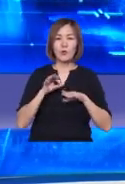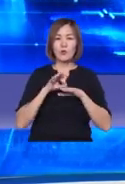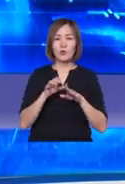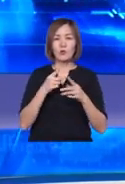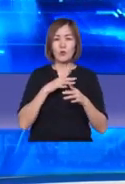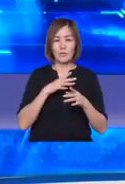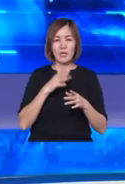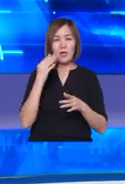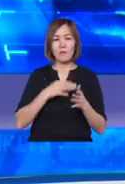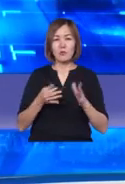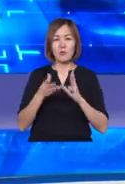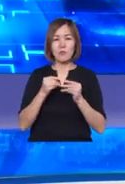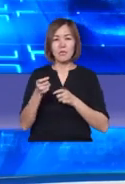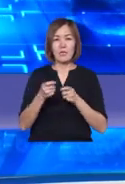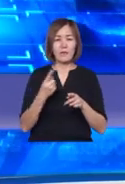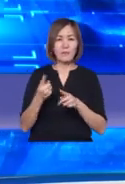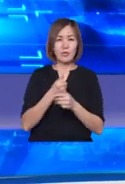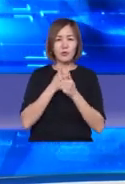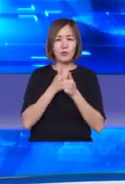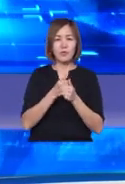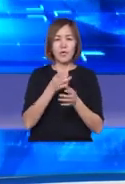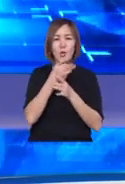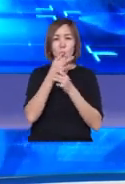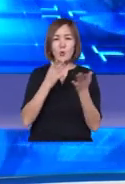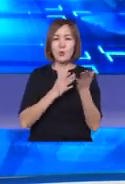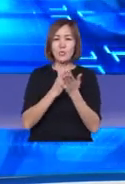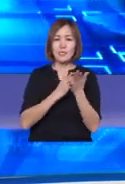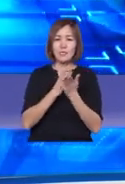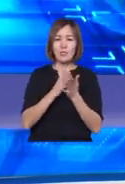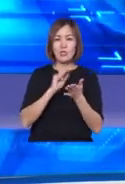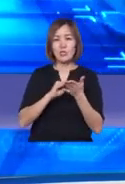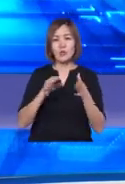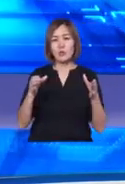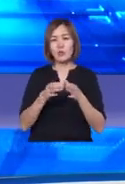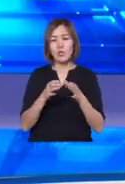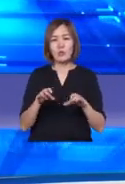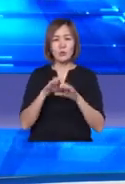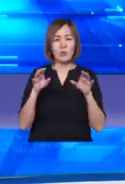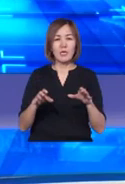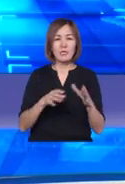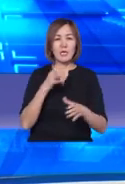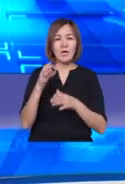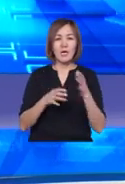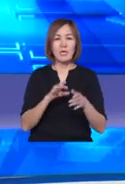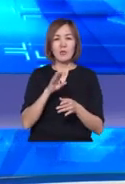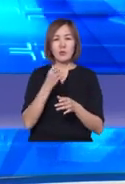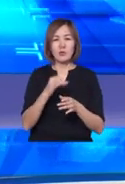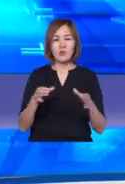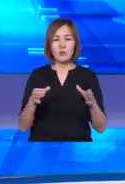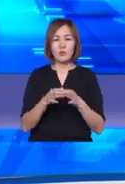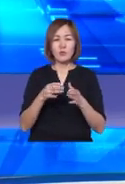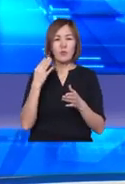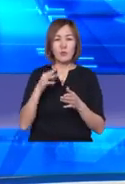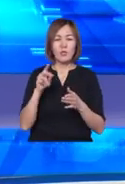ұйымдастырылған, оған Алматы облысы әкімінің бірінші орынбасары, мәдениет саласының қызметкерлері, жазушылар одағының төрағасы мен халықаралық